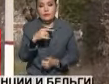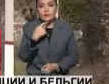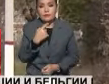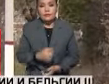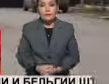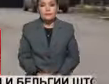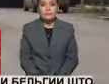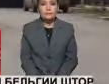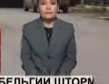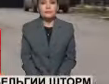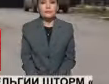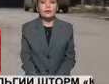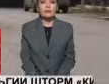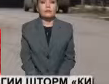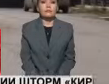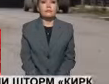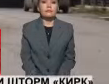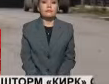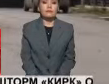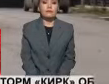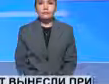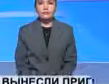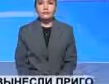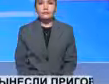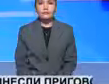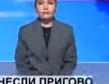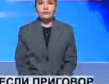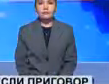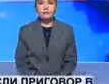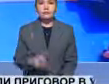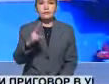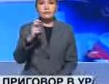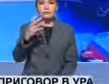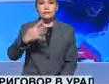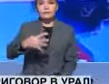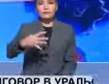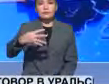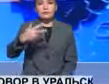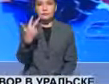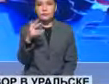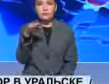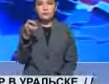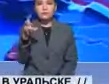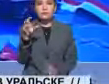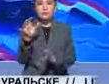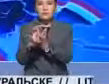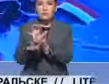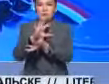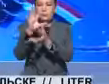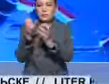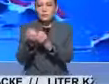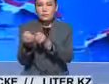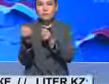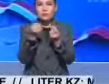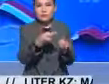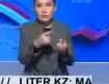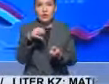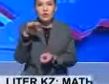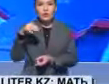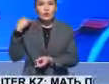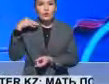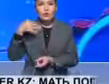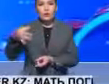Бекжигит Серикбай, Бауыржан Жолдыбалин, Астана Таймс. 243 тонны мусора вывезли члены партии «Аманат» в Туркестанской области